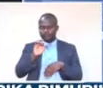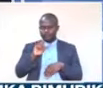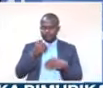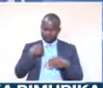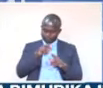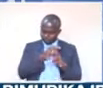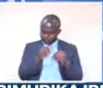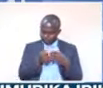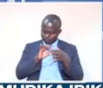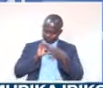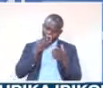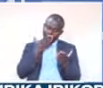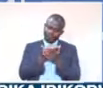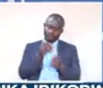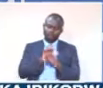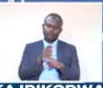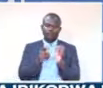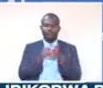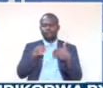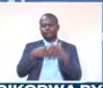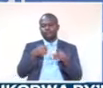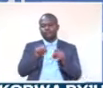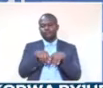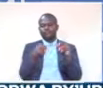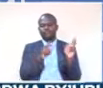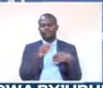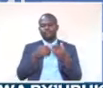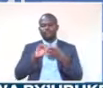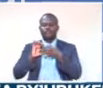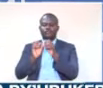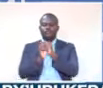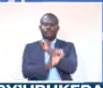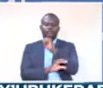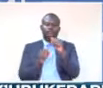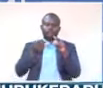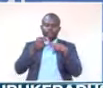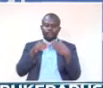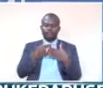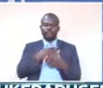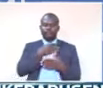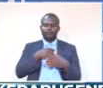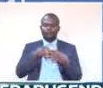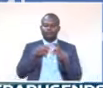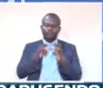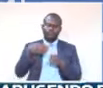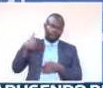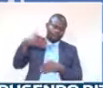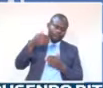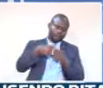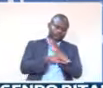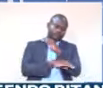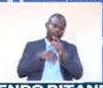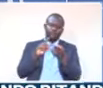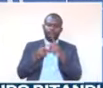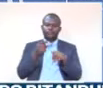mwiza cyane, kandi nk'uko bisanzwe mu mibanire y'ibihugu habaho gusurana ku buryo buhoraho ngo ibihugu